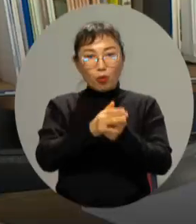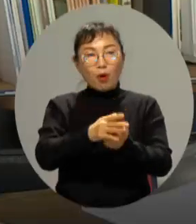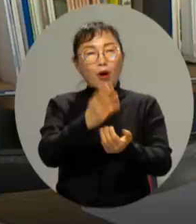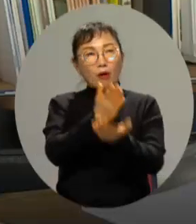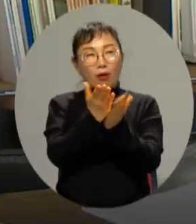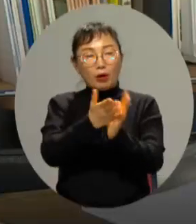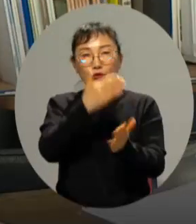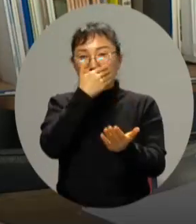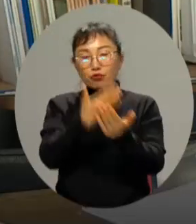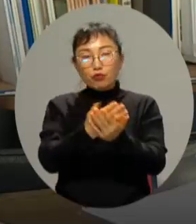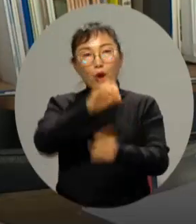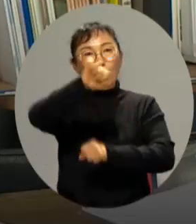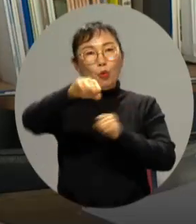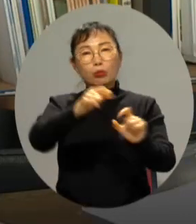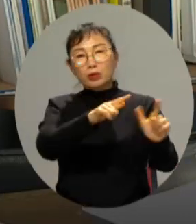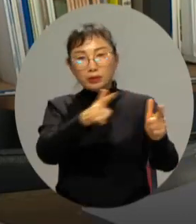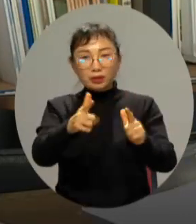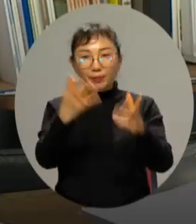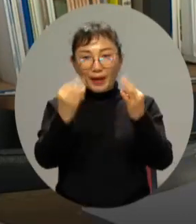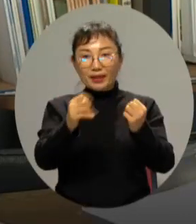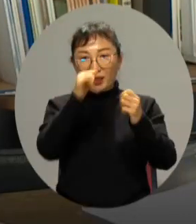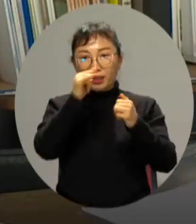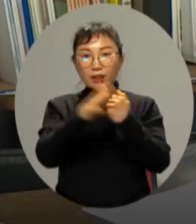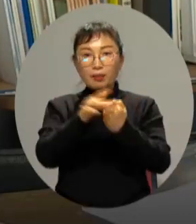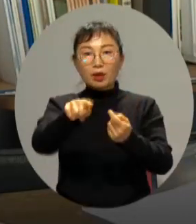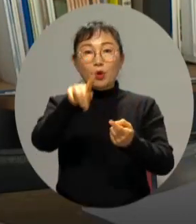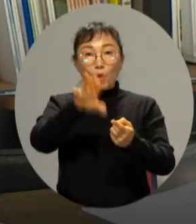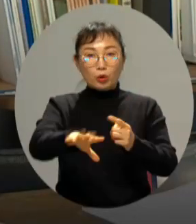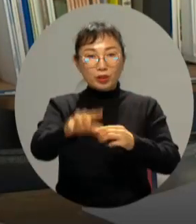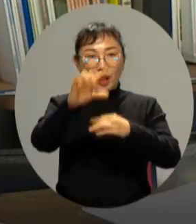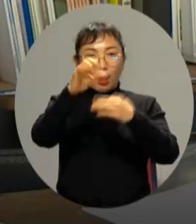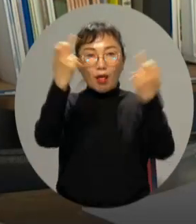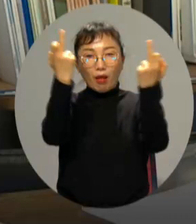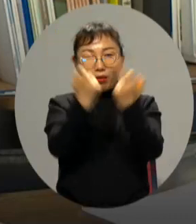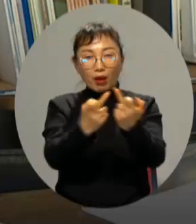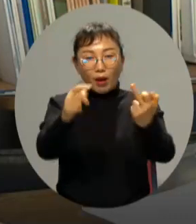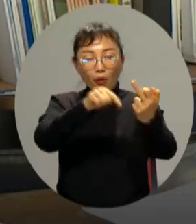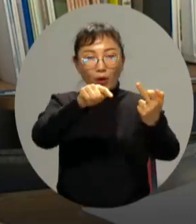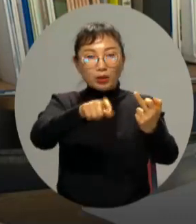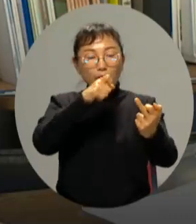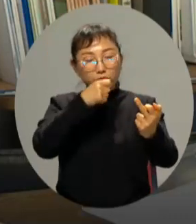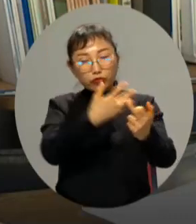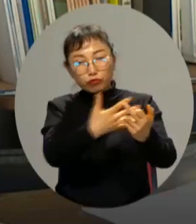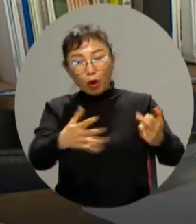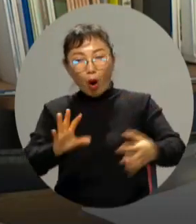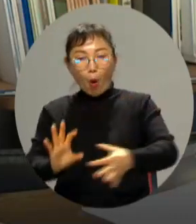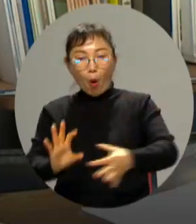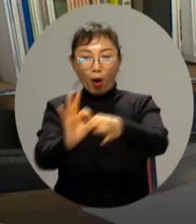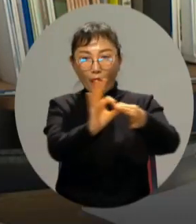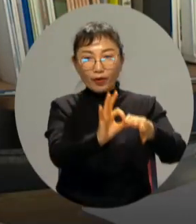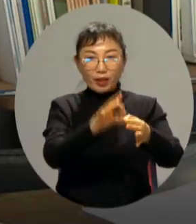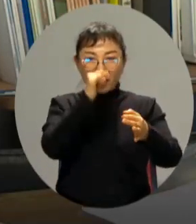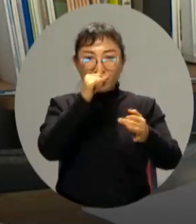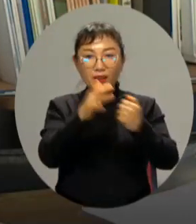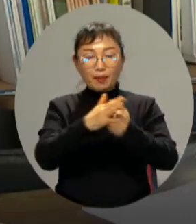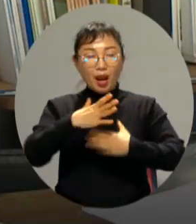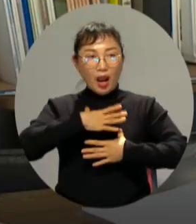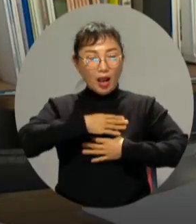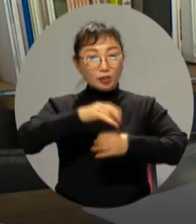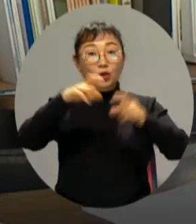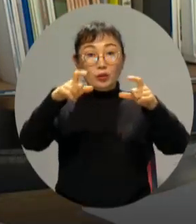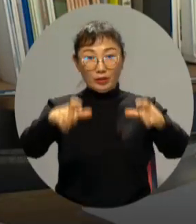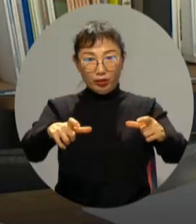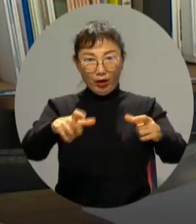존재하고 분포하는 지역을 지정을 하게 되어 있는데요. 여기는 골짜기 묵론, 저수지 하천으로 이어지는 수생태계도 굉장히